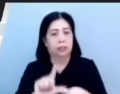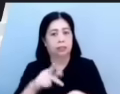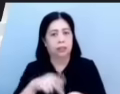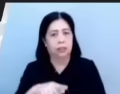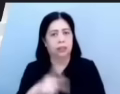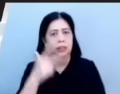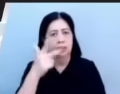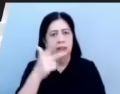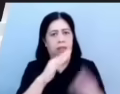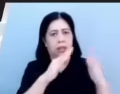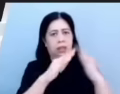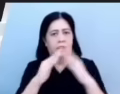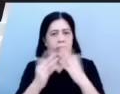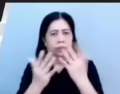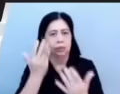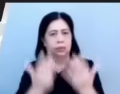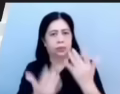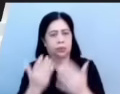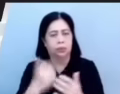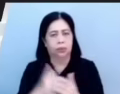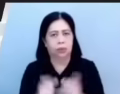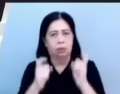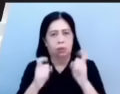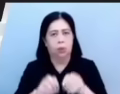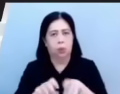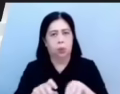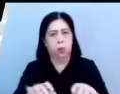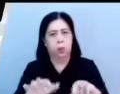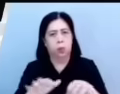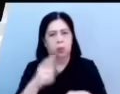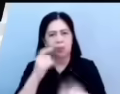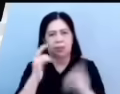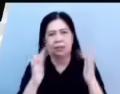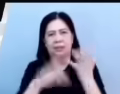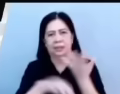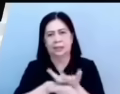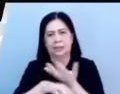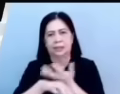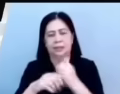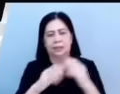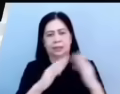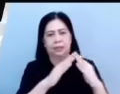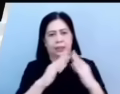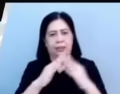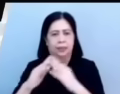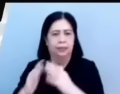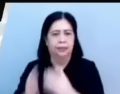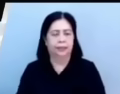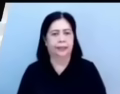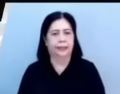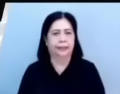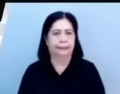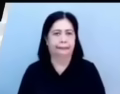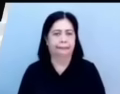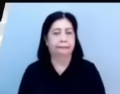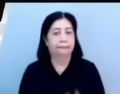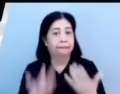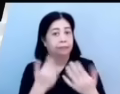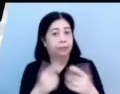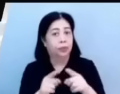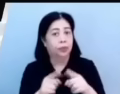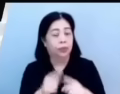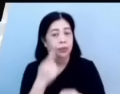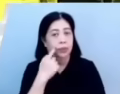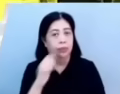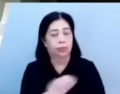bahay ang nasunog. Mabilis kumalat ang apoy dahil gawa sa light materials ang mga bahay. Nagkasunog din kaninang madaling araw naman